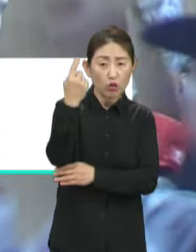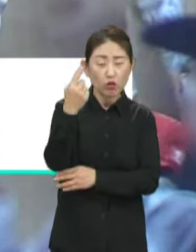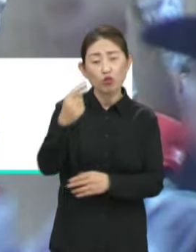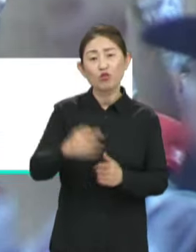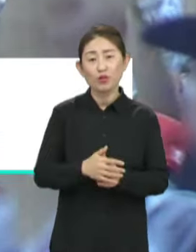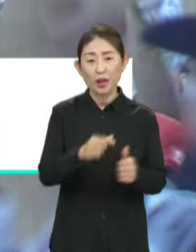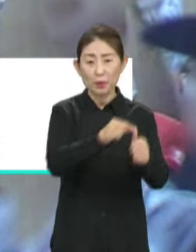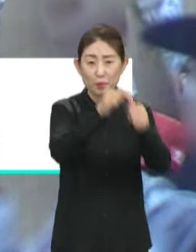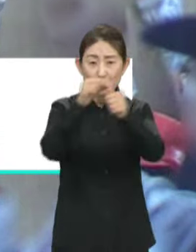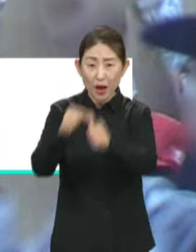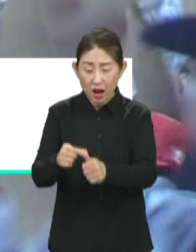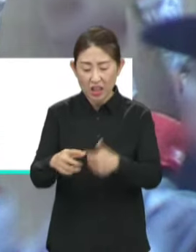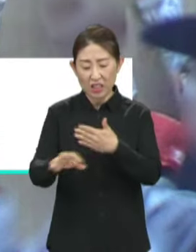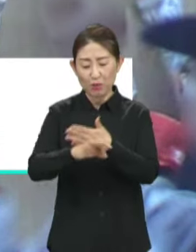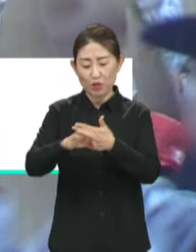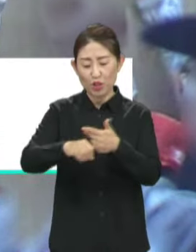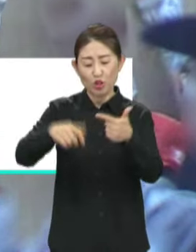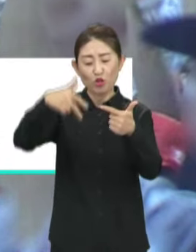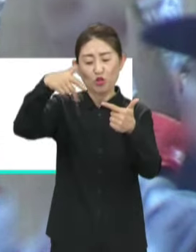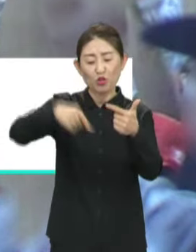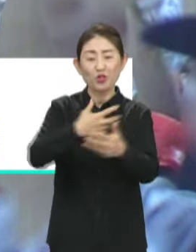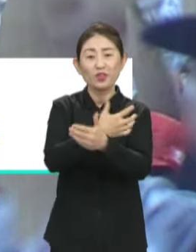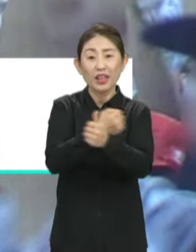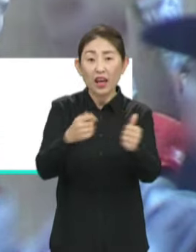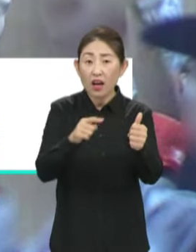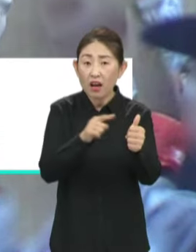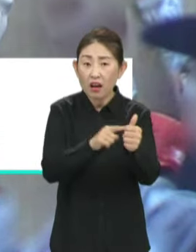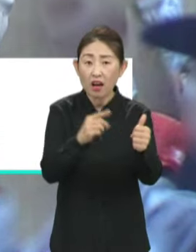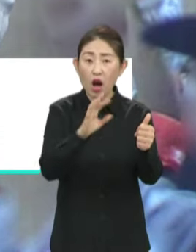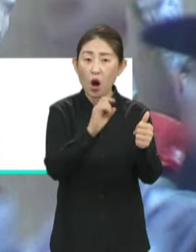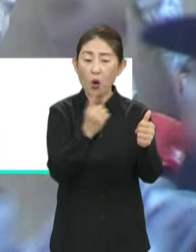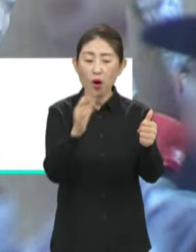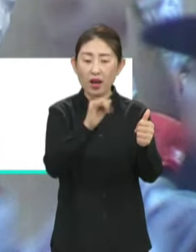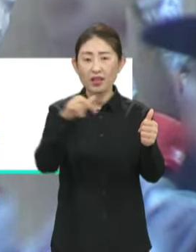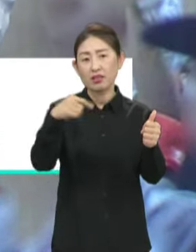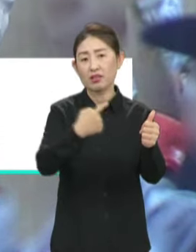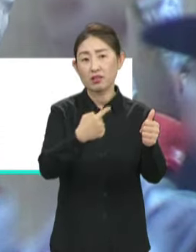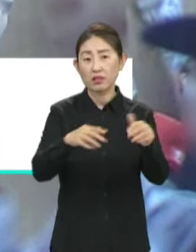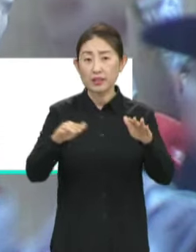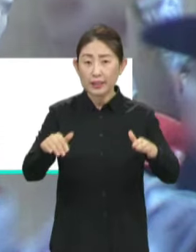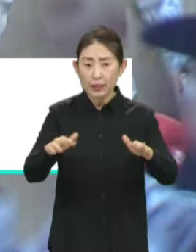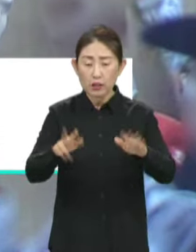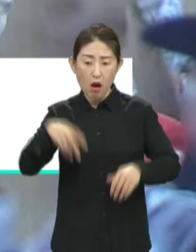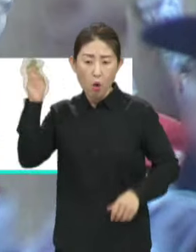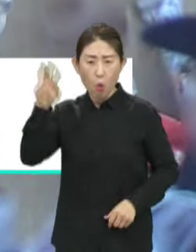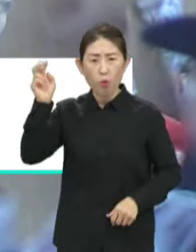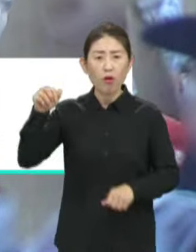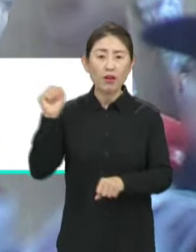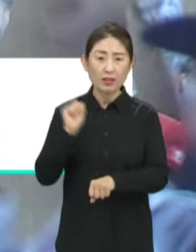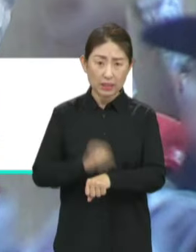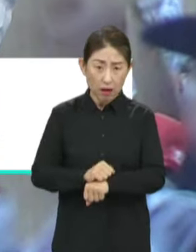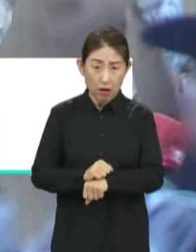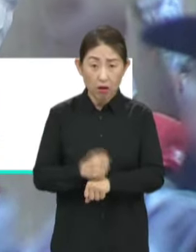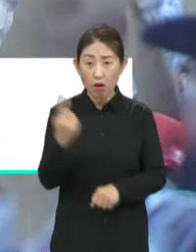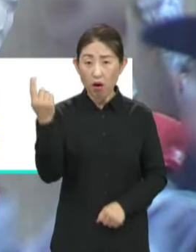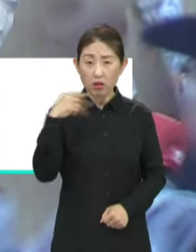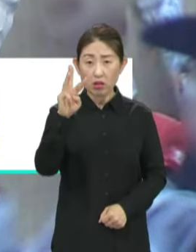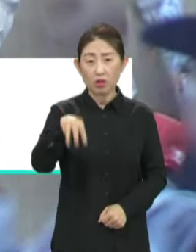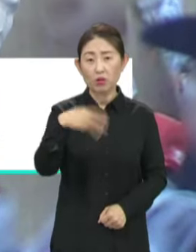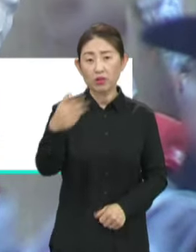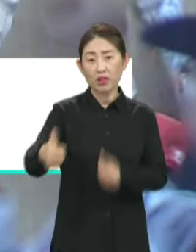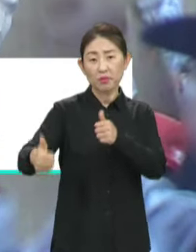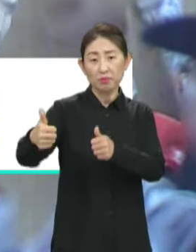한화이글스의 6주 단기 대체 외인으로 들어왔던 외국인 투수 라이언 와이스가 팀 에이스로 선전하고 있습니다. 어제